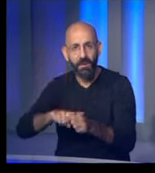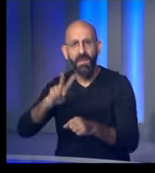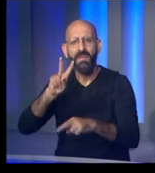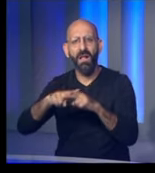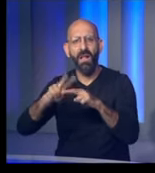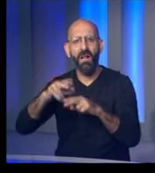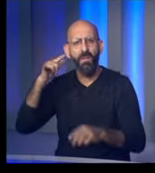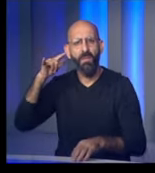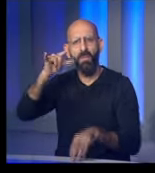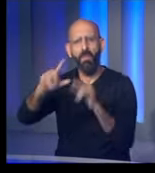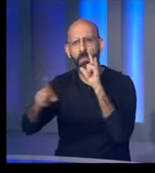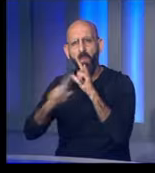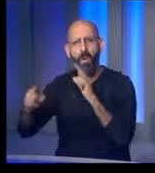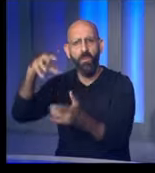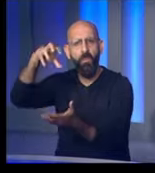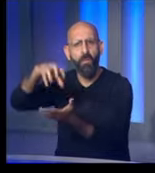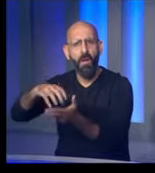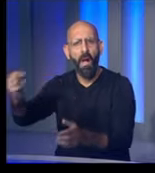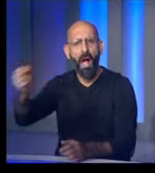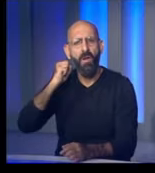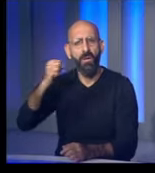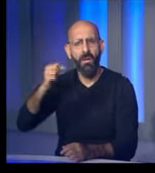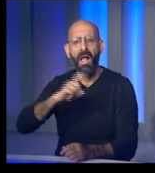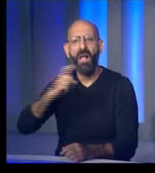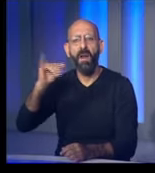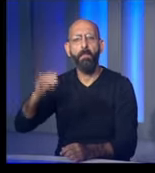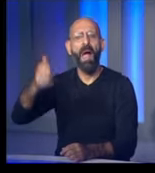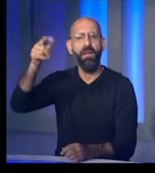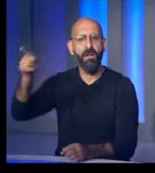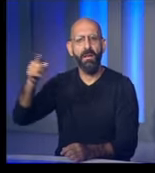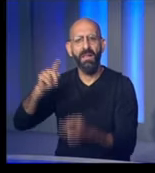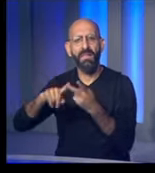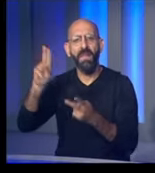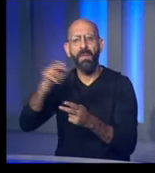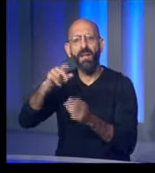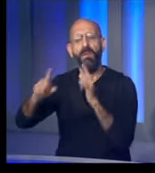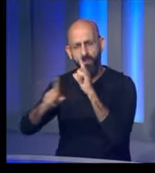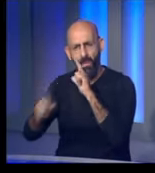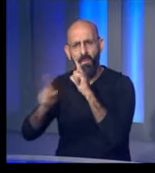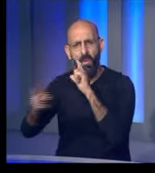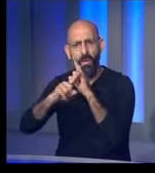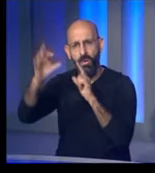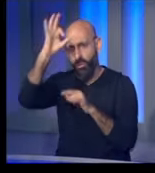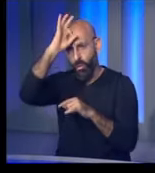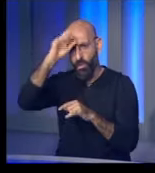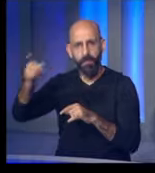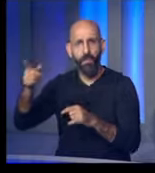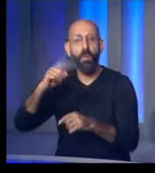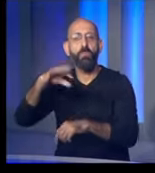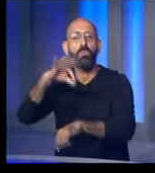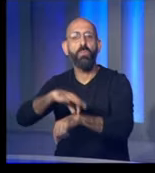بين عيد ن بعال والبزور في منطقه صور كما اغار الطيران الحربي الاسرائيلي مستهدفا شعيتيه